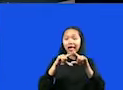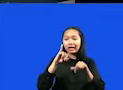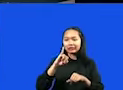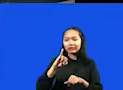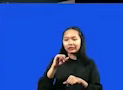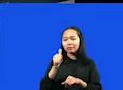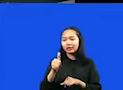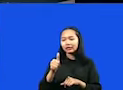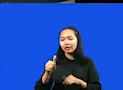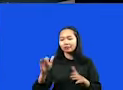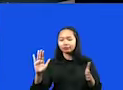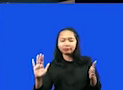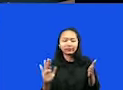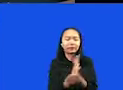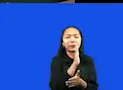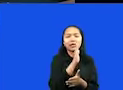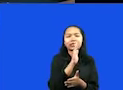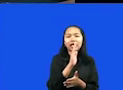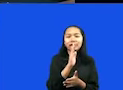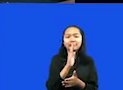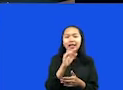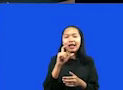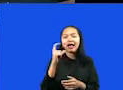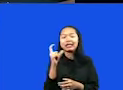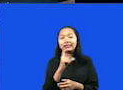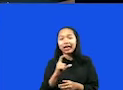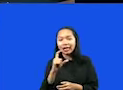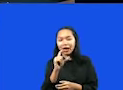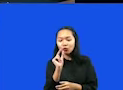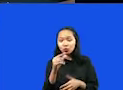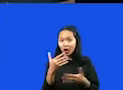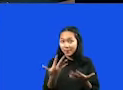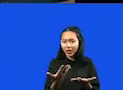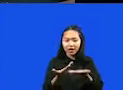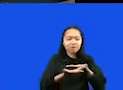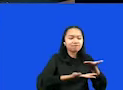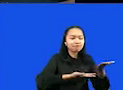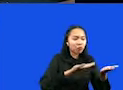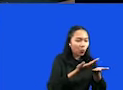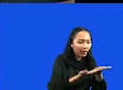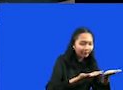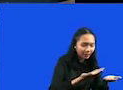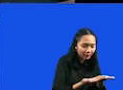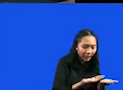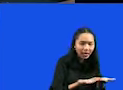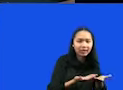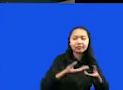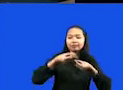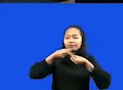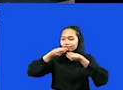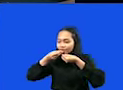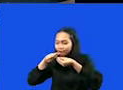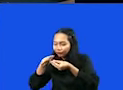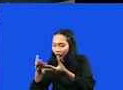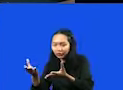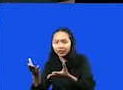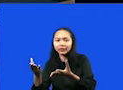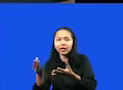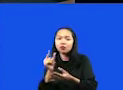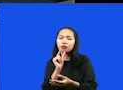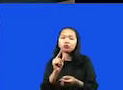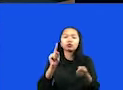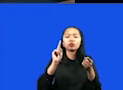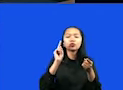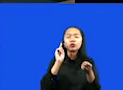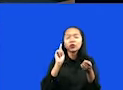hanya tantangan gitu ya betul untuk kita mewartakan anak muda pun bisa terlibat dalam pewartaan dibantu ditopang oleh